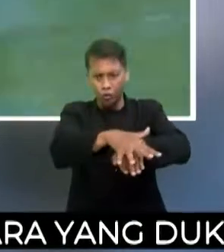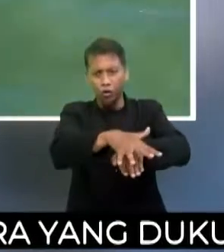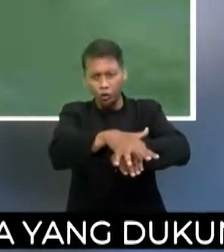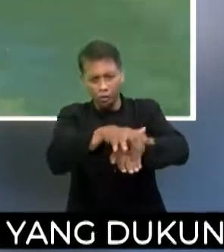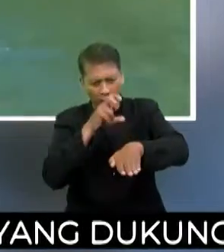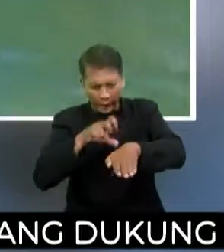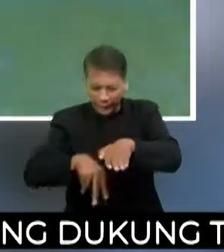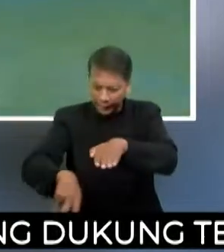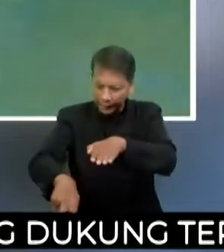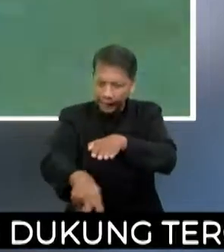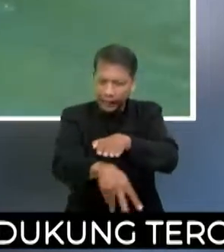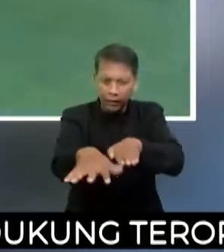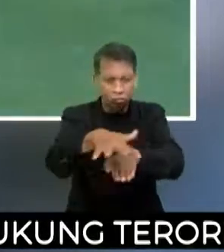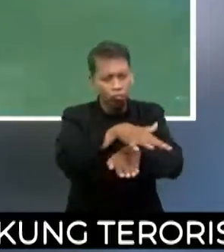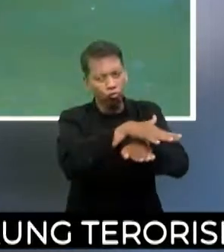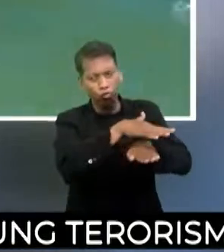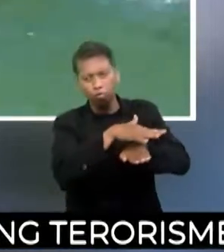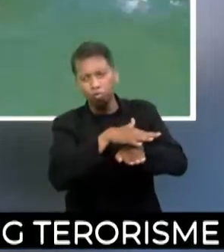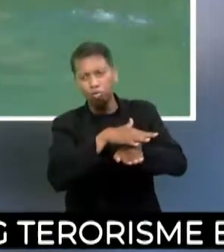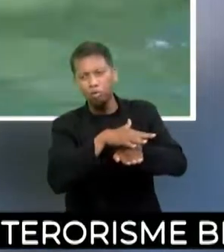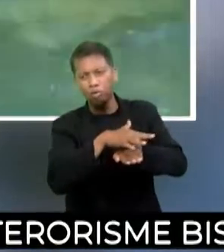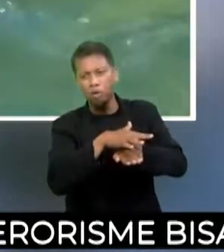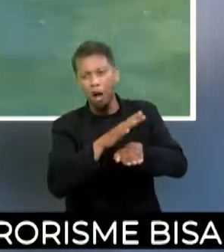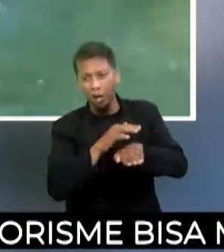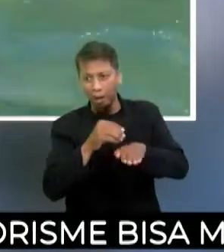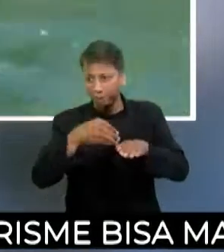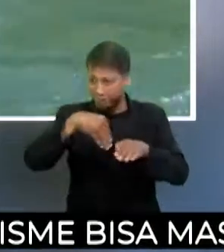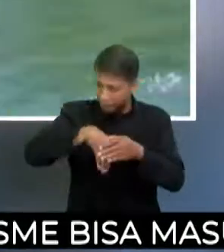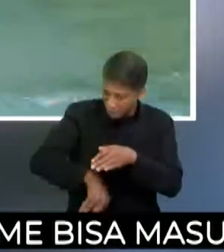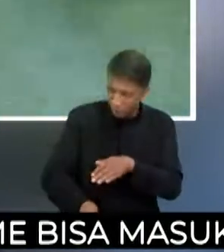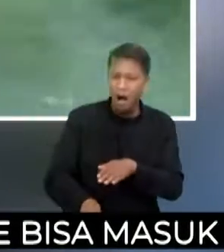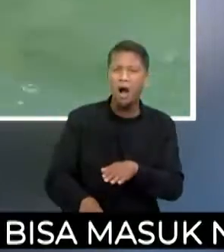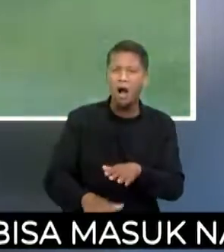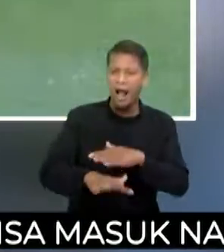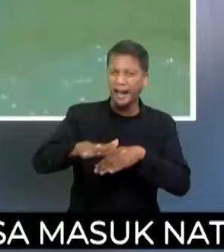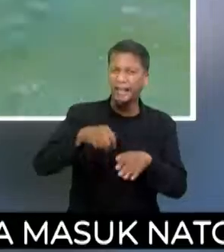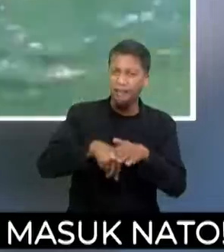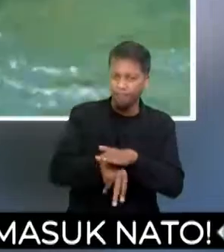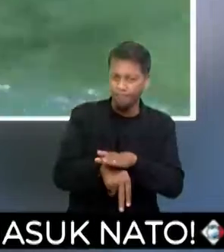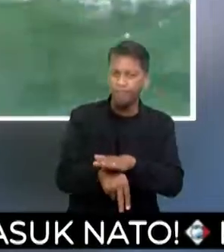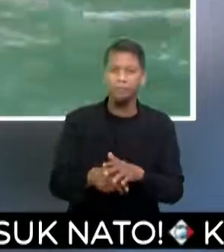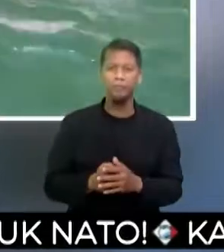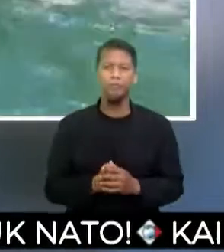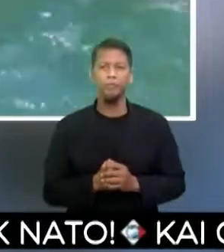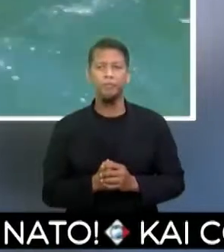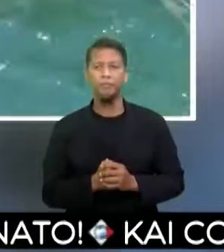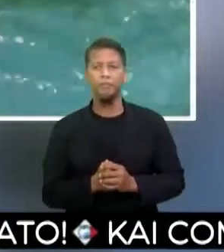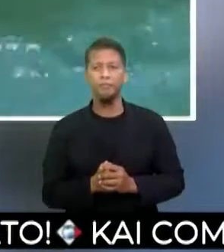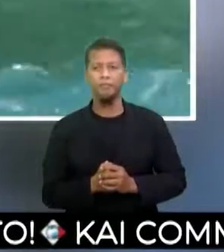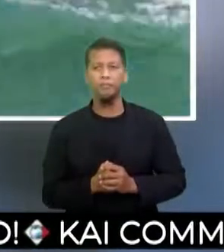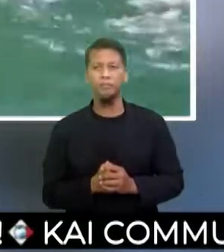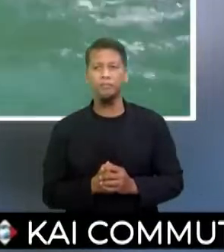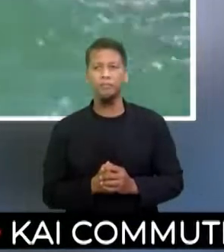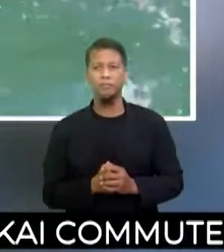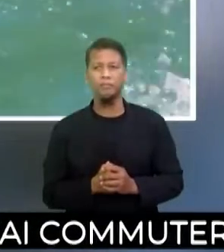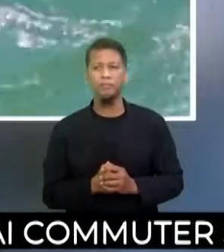mendeteksi benda-benda atau massa di bawah permukaan air. Dan juga kami pantau, kami sudah mendapatkan video dan